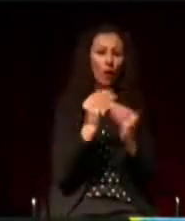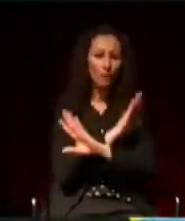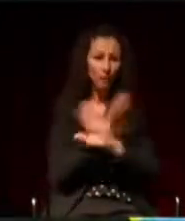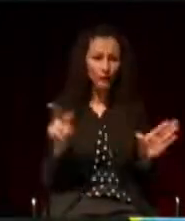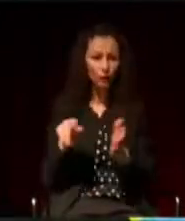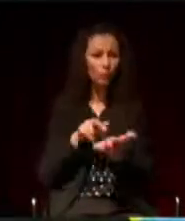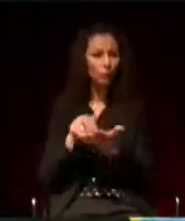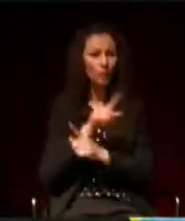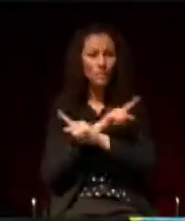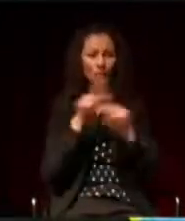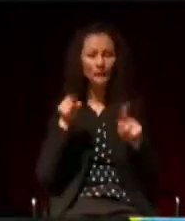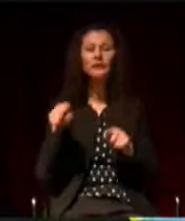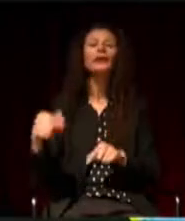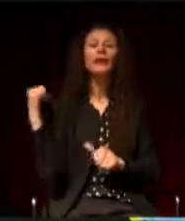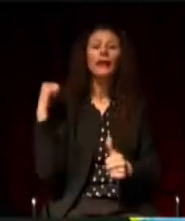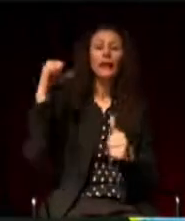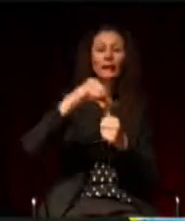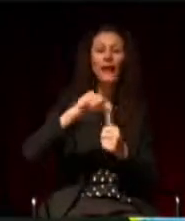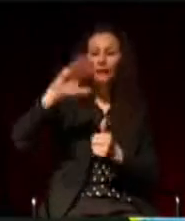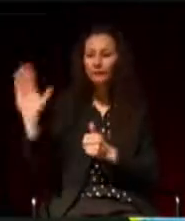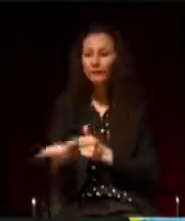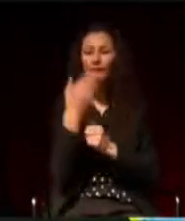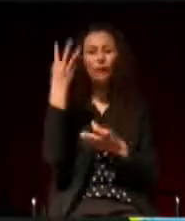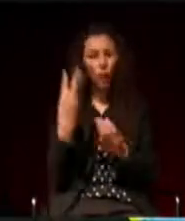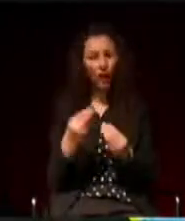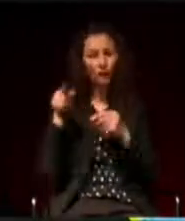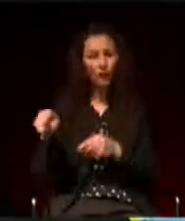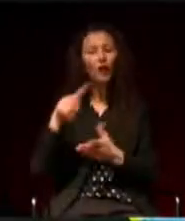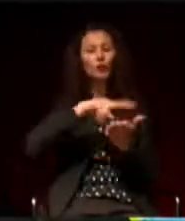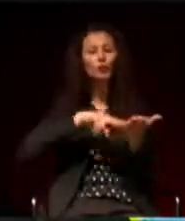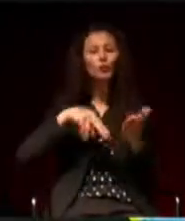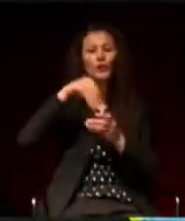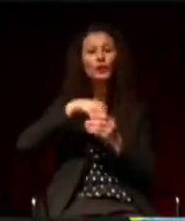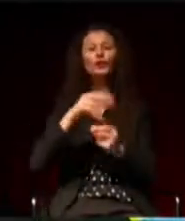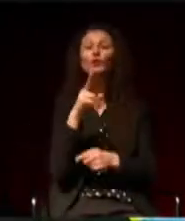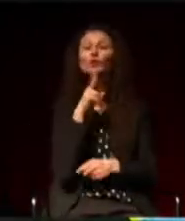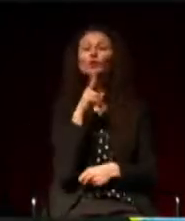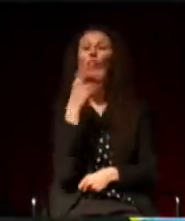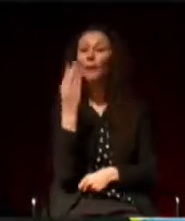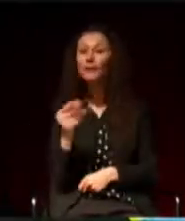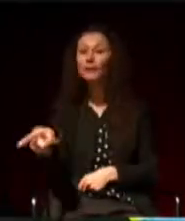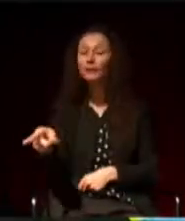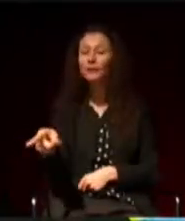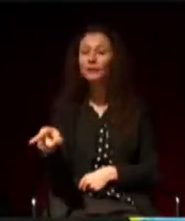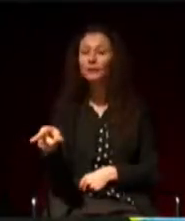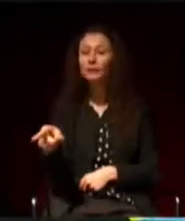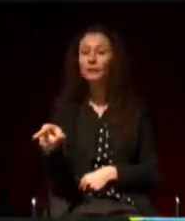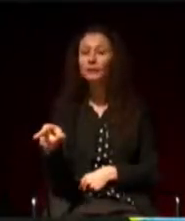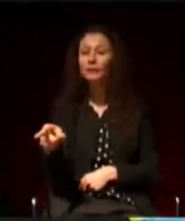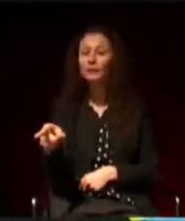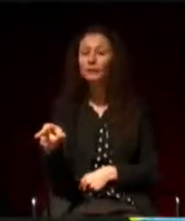yürütülemez. Yeniden yapılacak olan yapılara ait yeni yapı ruhsatı işlemlerinin